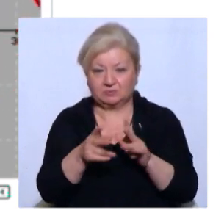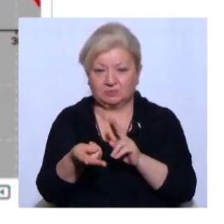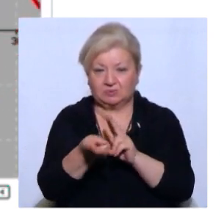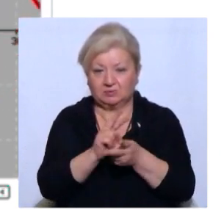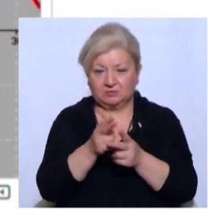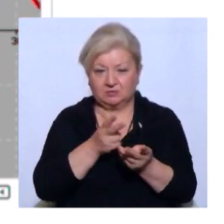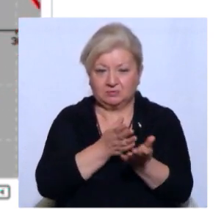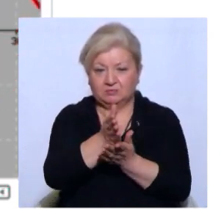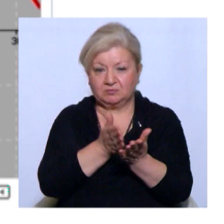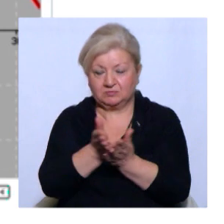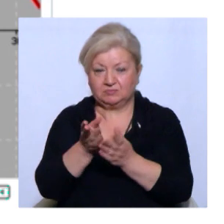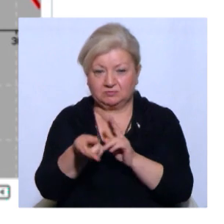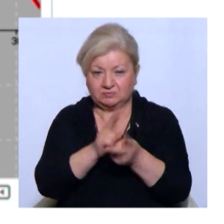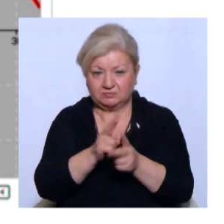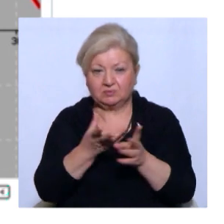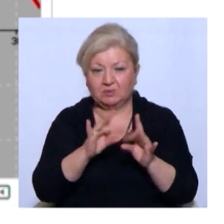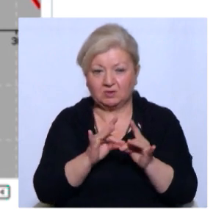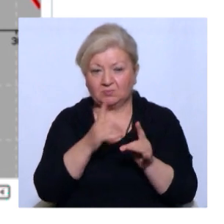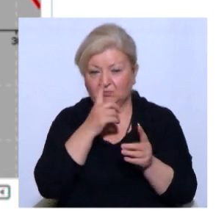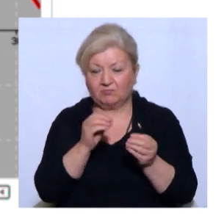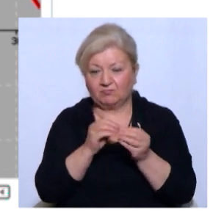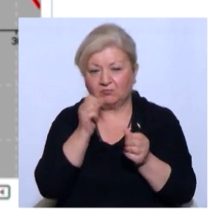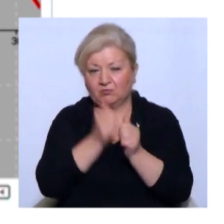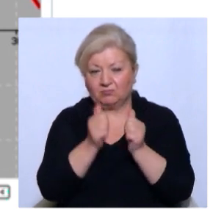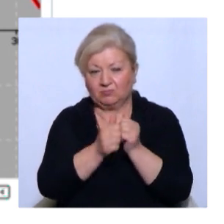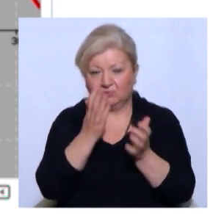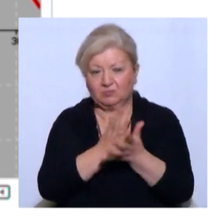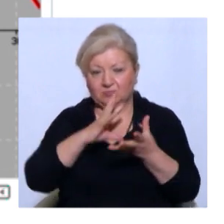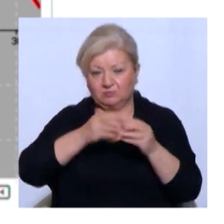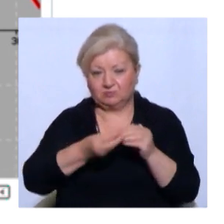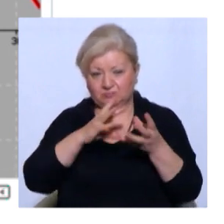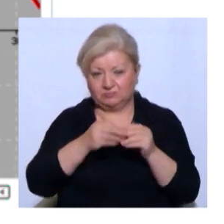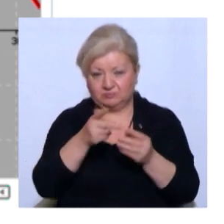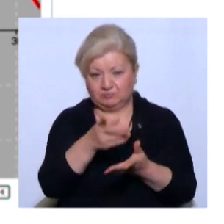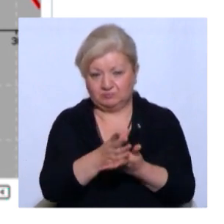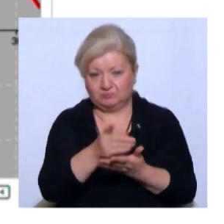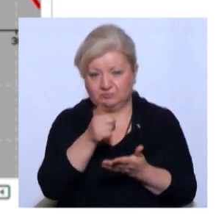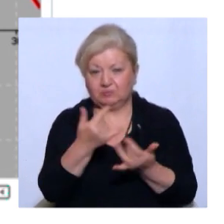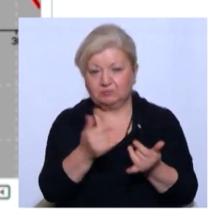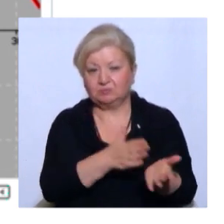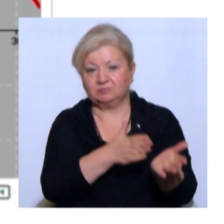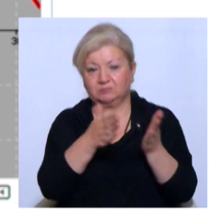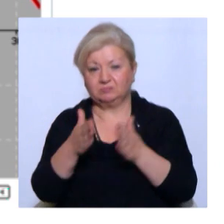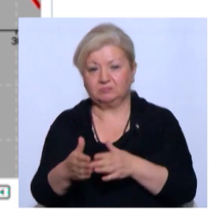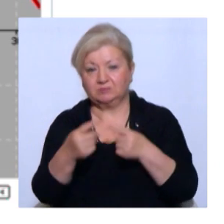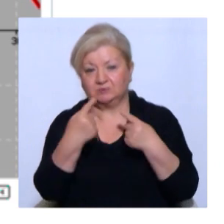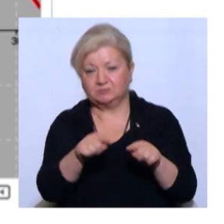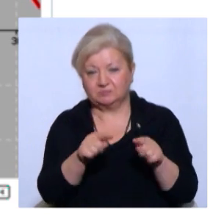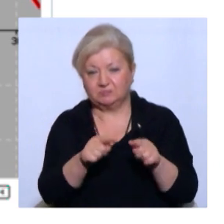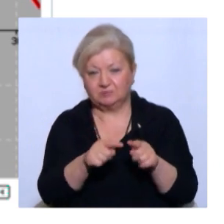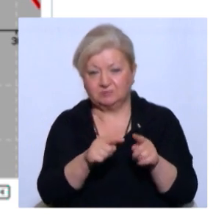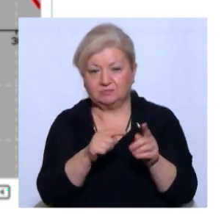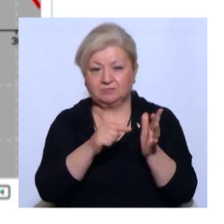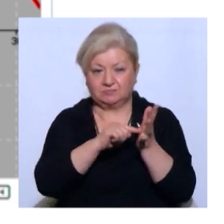ხდება მათი შეკრება. გადმოვიტანოთ ახლა აი აქ კვანტში და განვიხილოთ